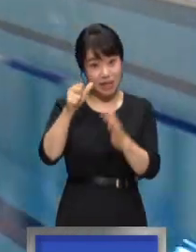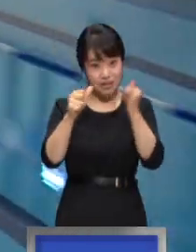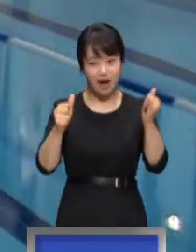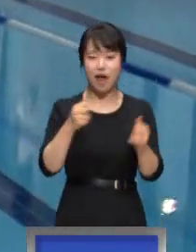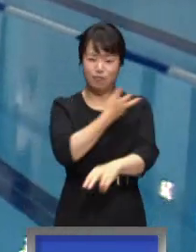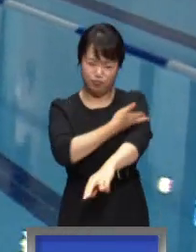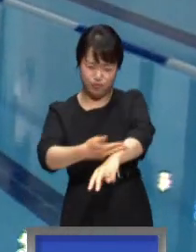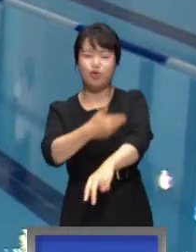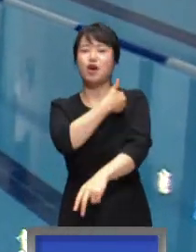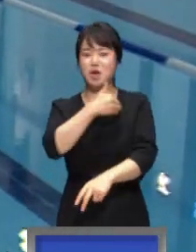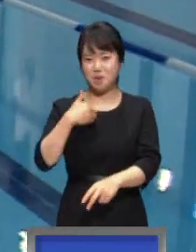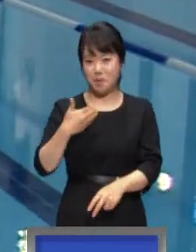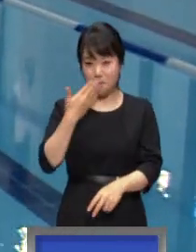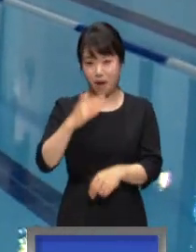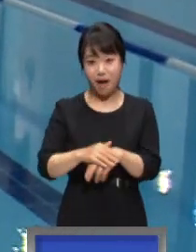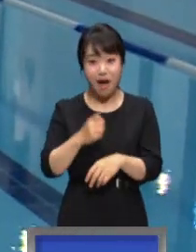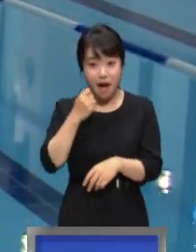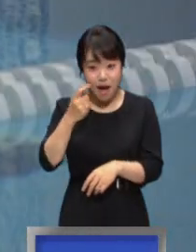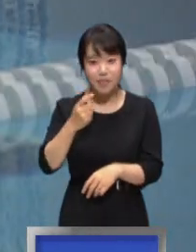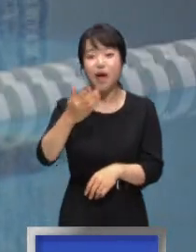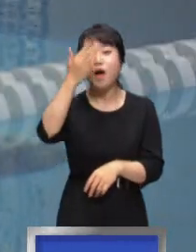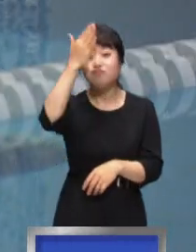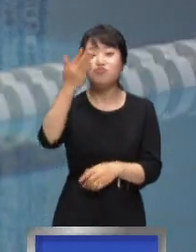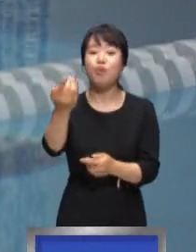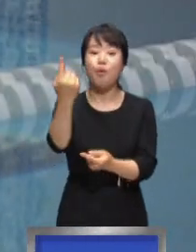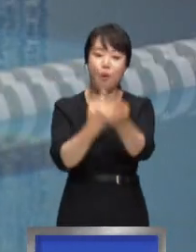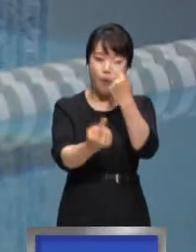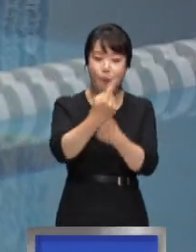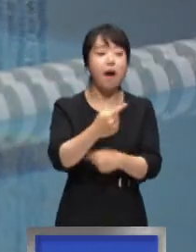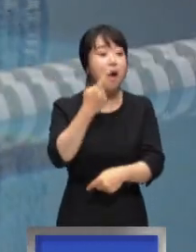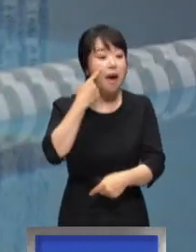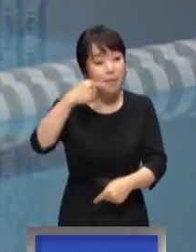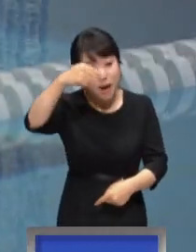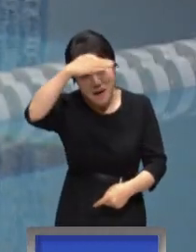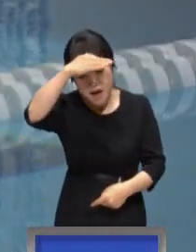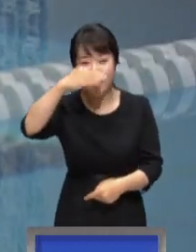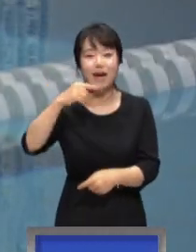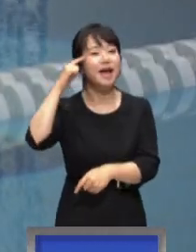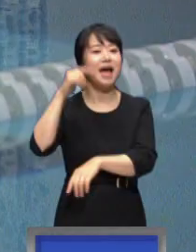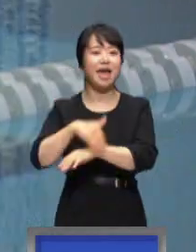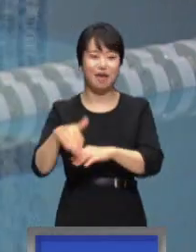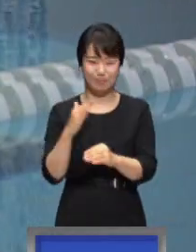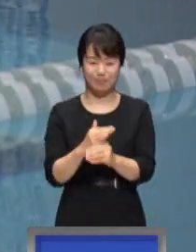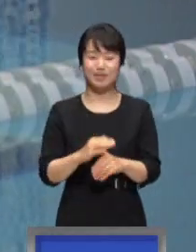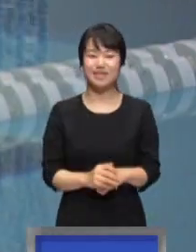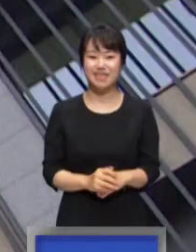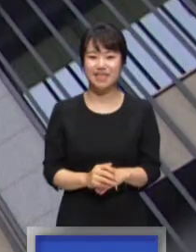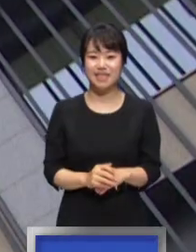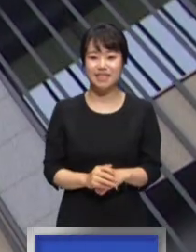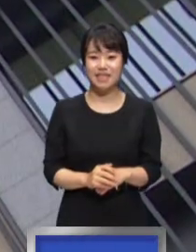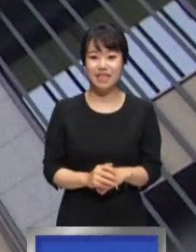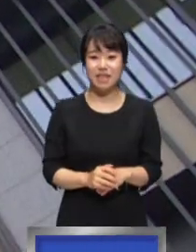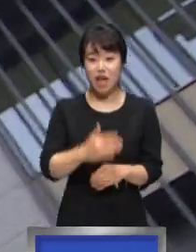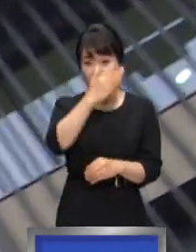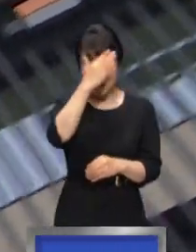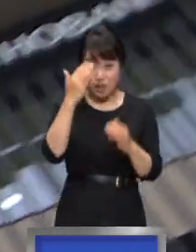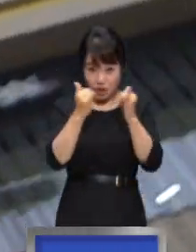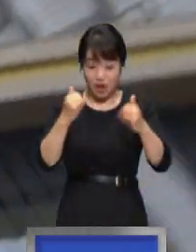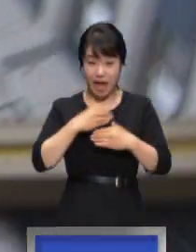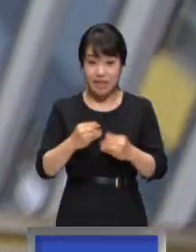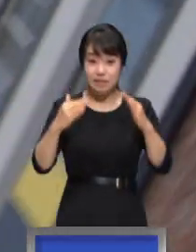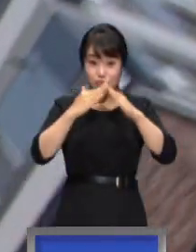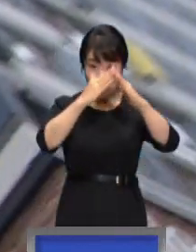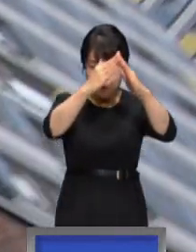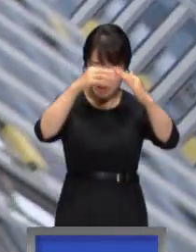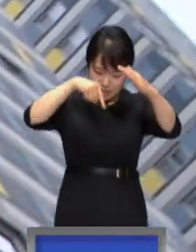있는 시설로 6월 한 달간 무료 시범 운영 후 주민 이용 시설로 운영됩니다. 대조동 청년 안심주택은